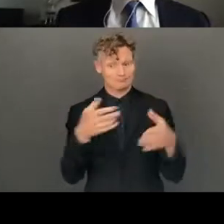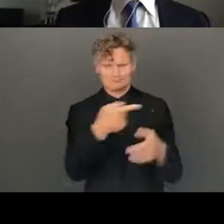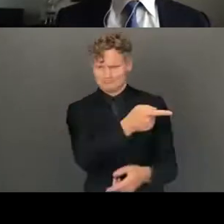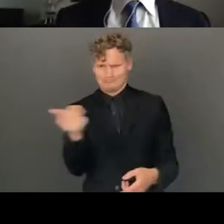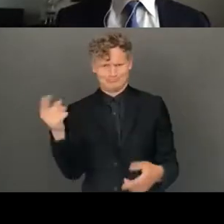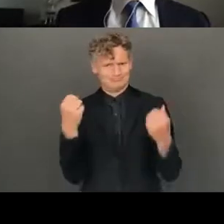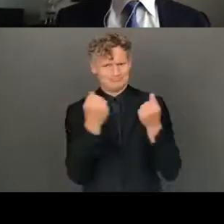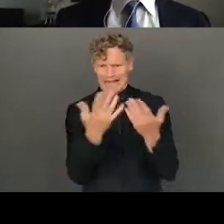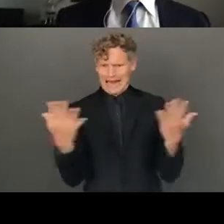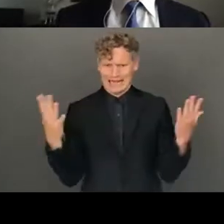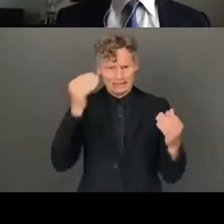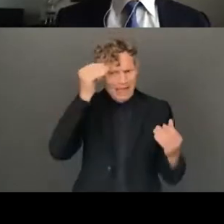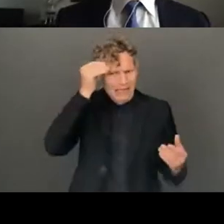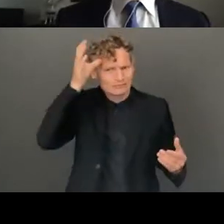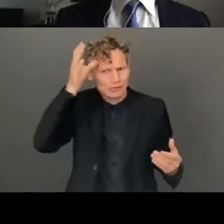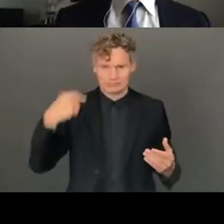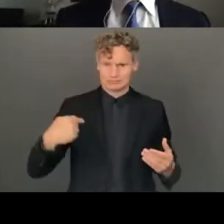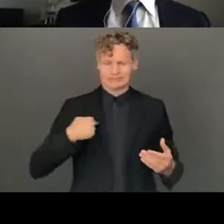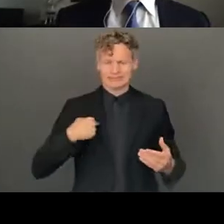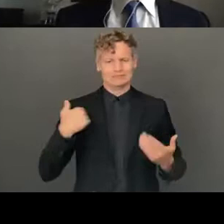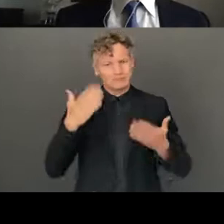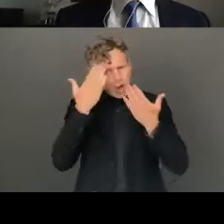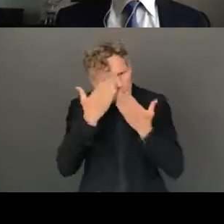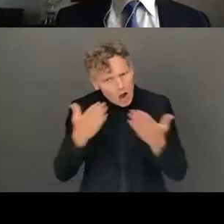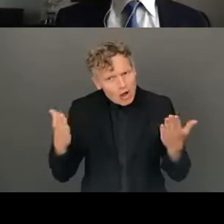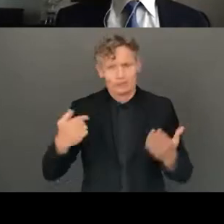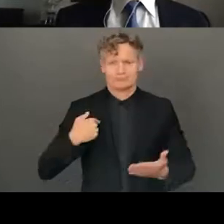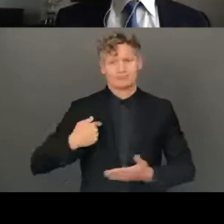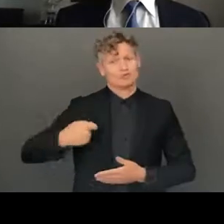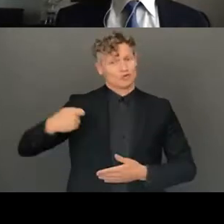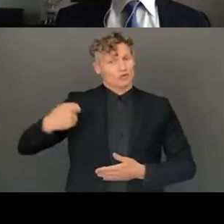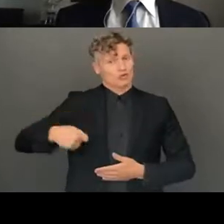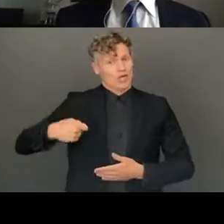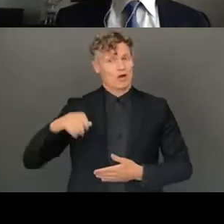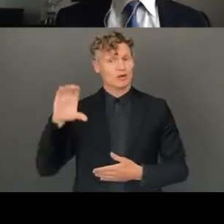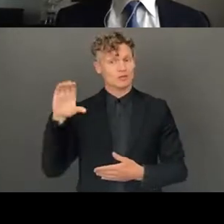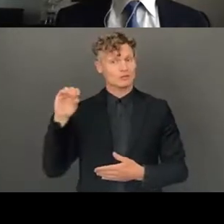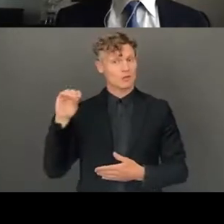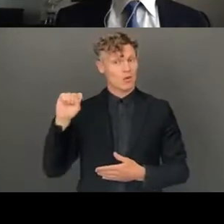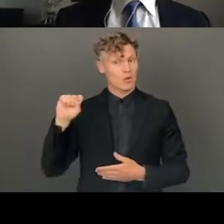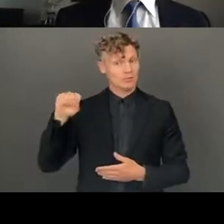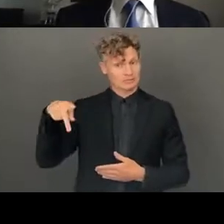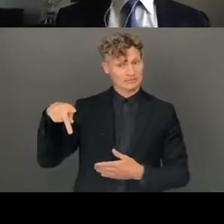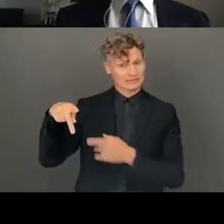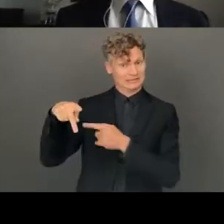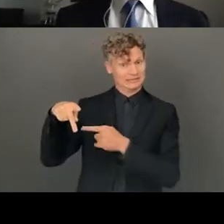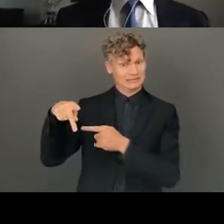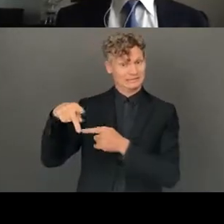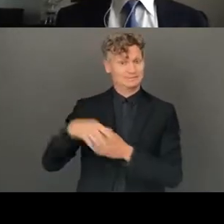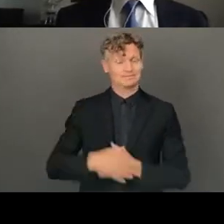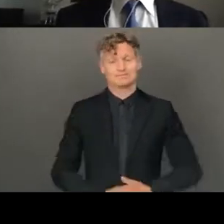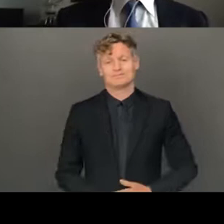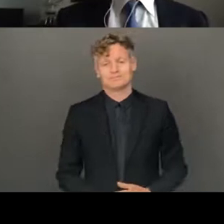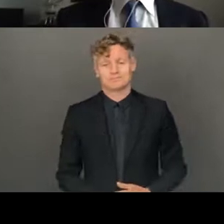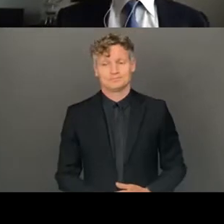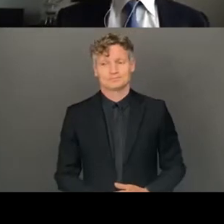parler aujourd'hui en tant que président de la conférence des partis d'État sur la Convention sur les droits